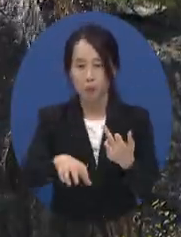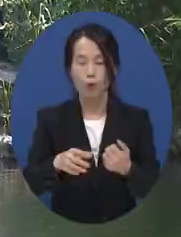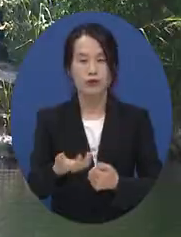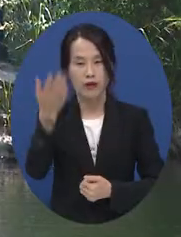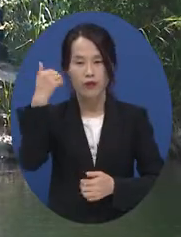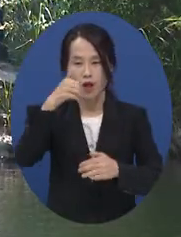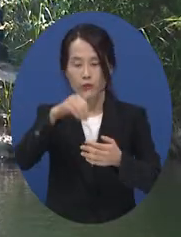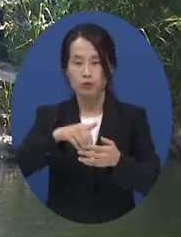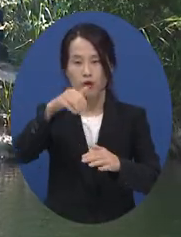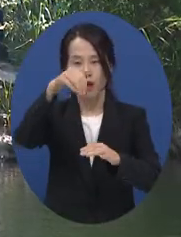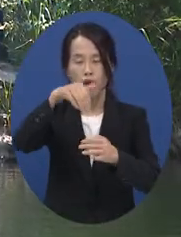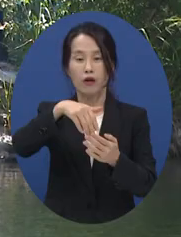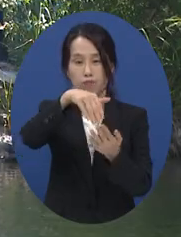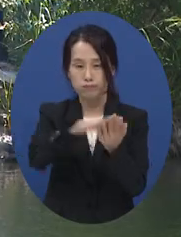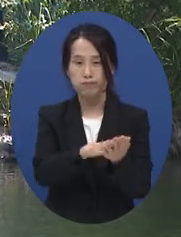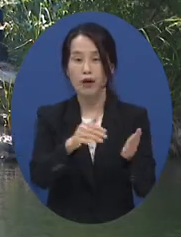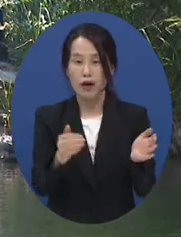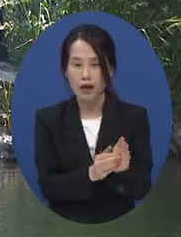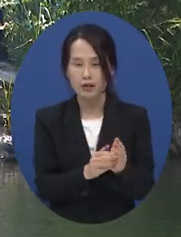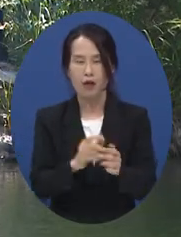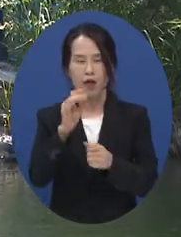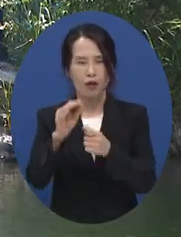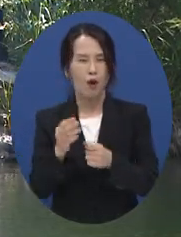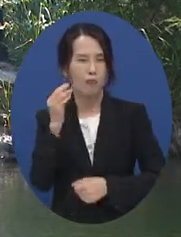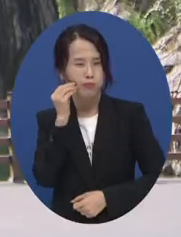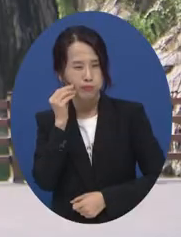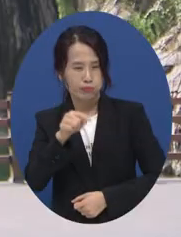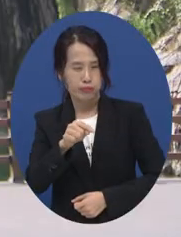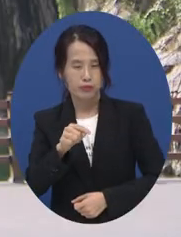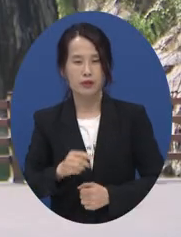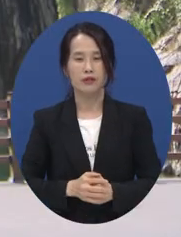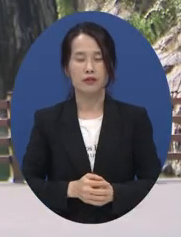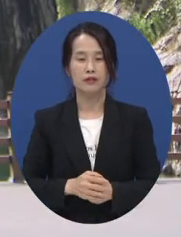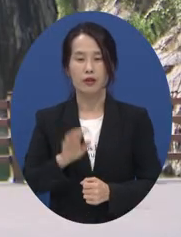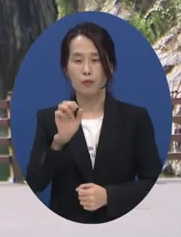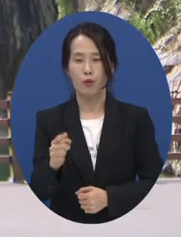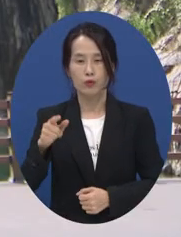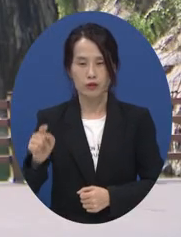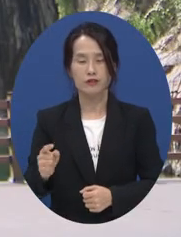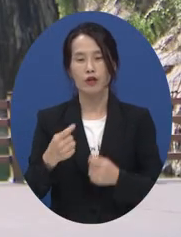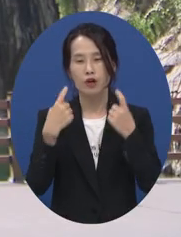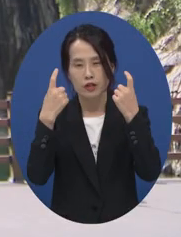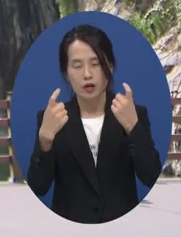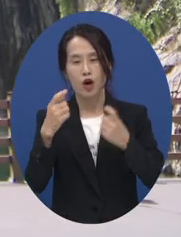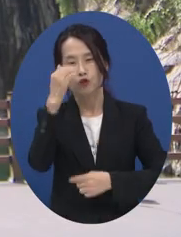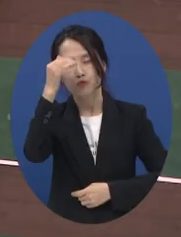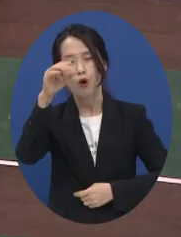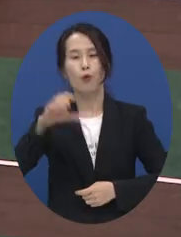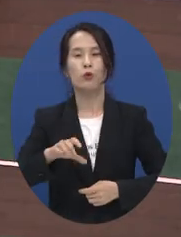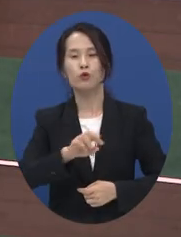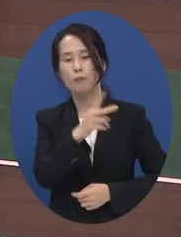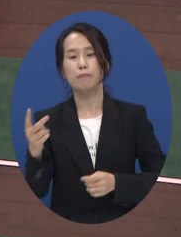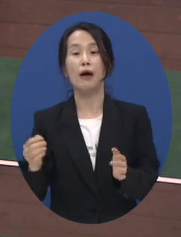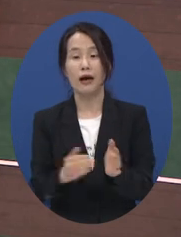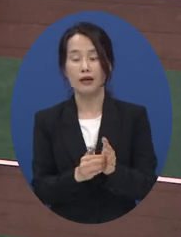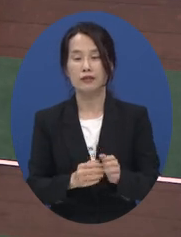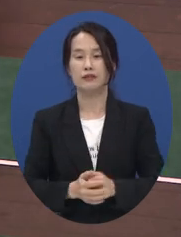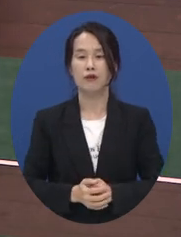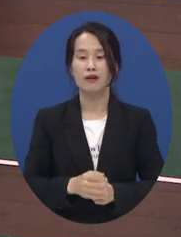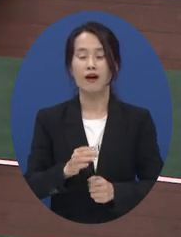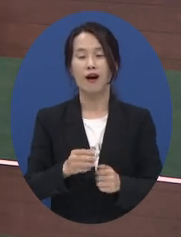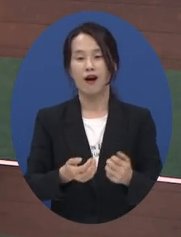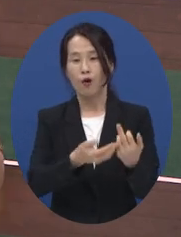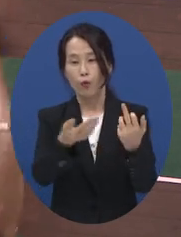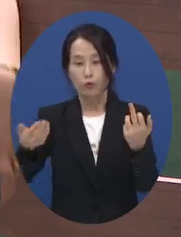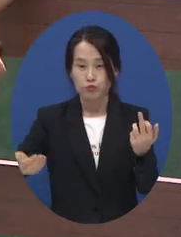닫으면서 십수년간 흉물로 방치되던 곳을 포천시가 관광지로 조성한 겁니다. 채석 과정에서 만들어진